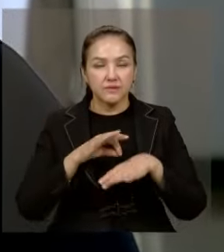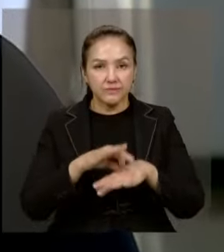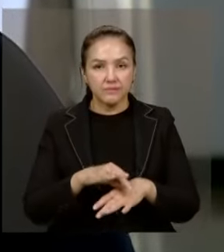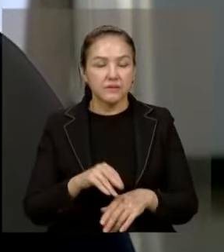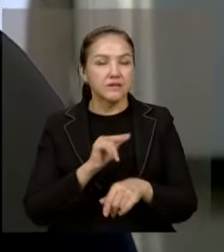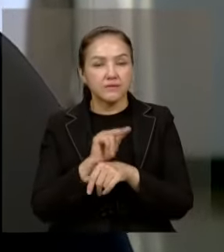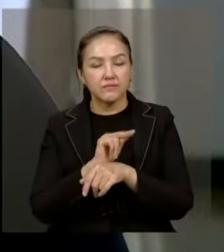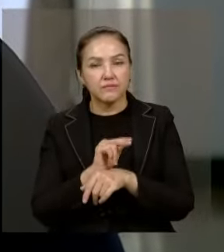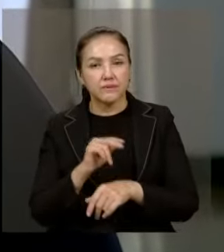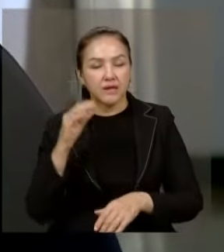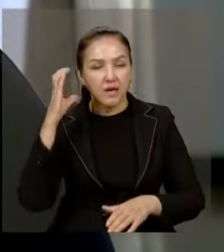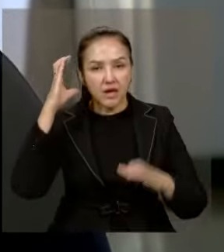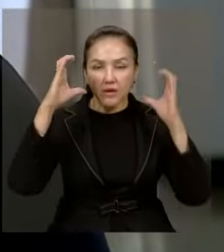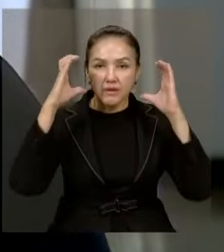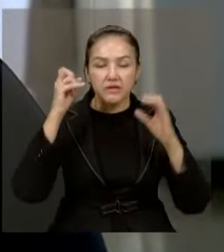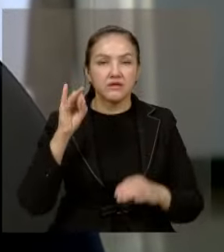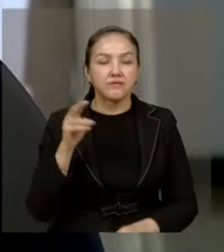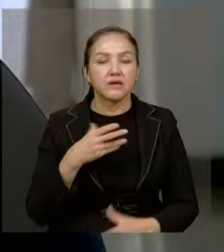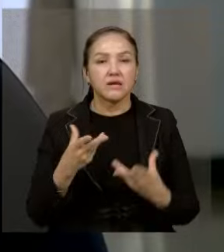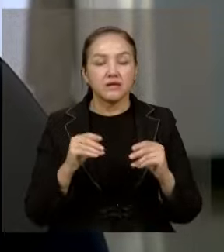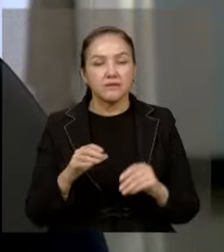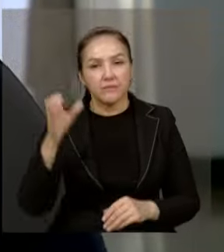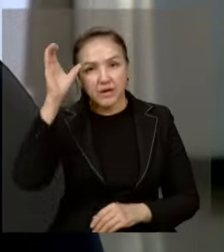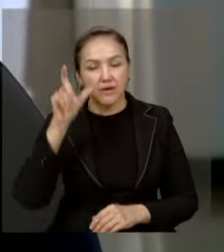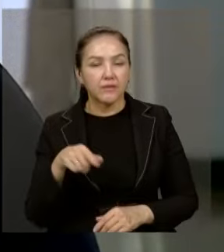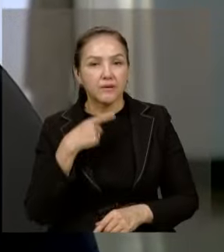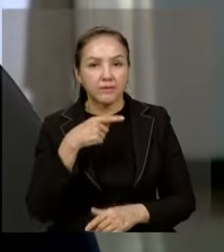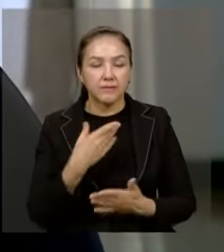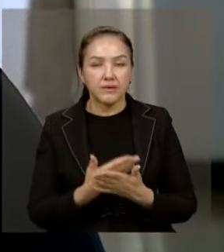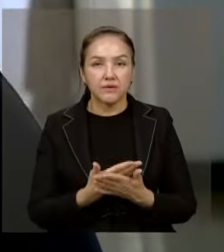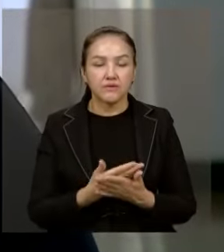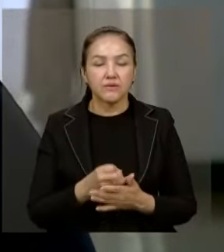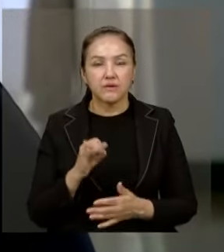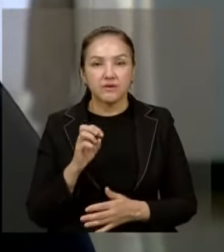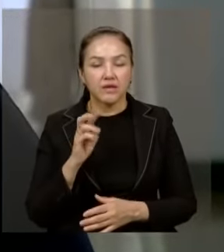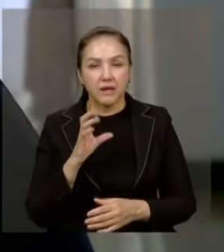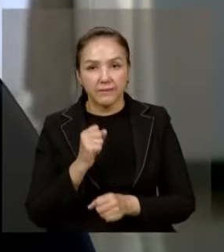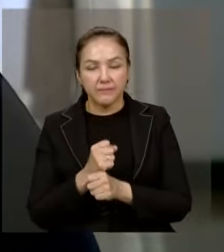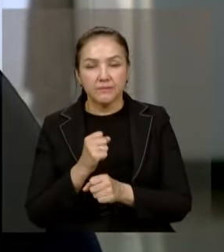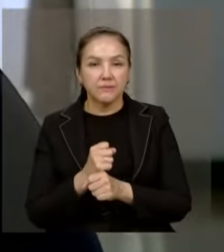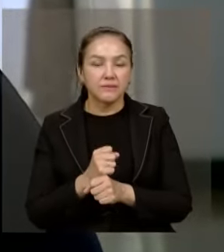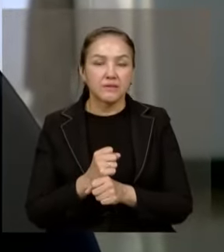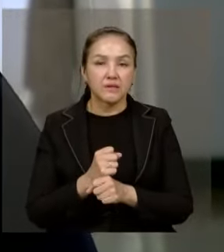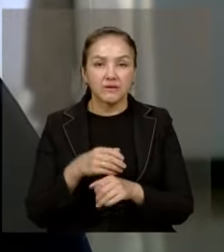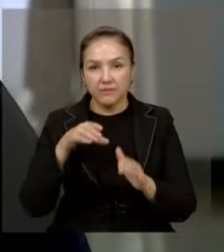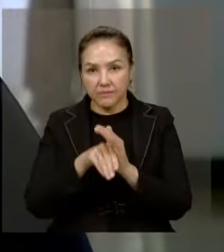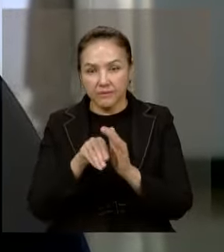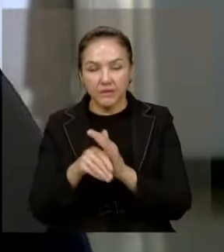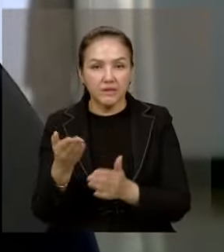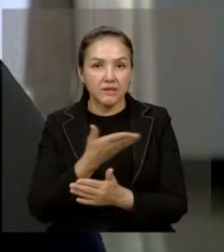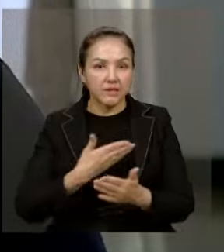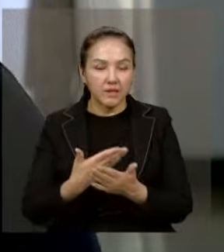обучение в Университете Риво где профессора подчёркивают значимость искусственного интеллекта и работают над внедрением в